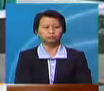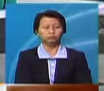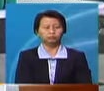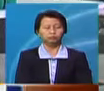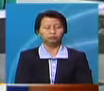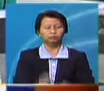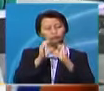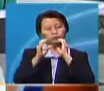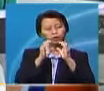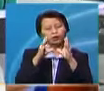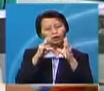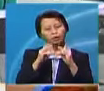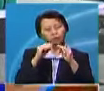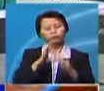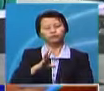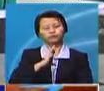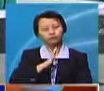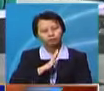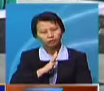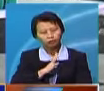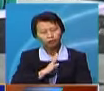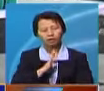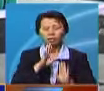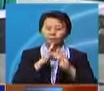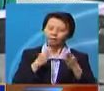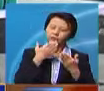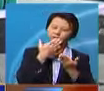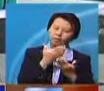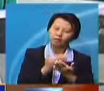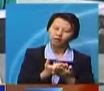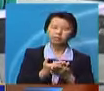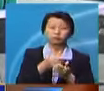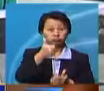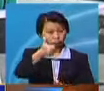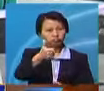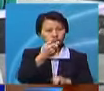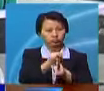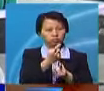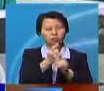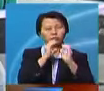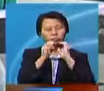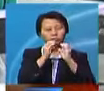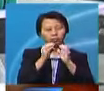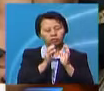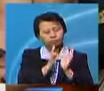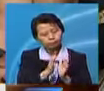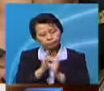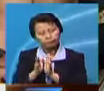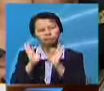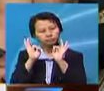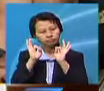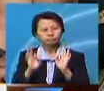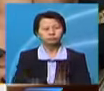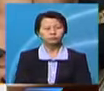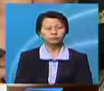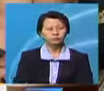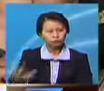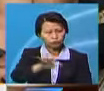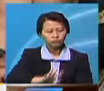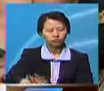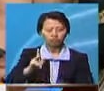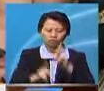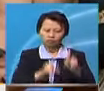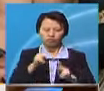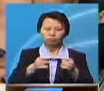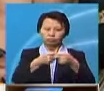Cakap ni memang lembut, sopan santun, berbahasa memang bagus. Cakap ni memang tersusun lah kan. Rata-rata pengundi di